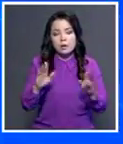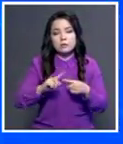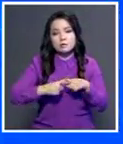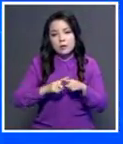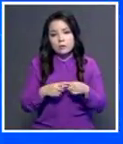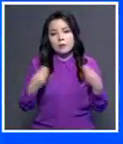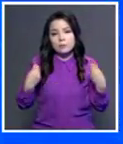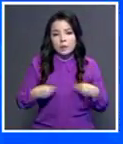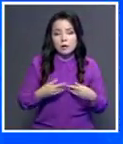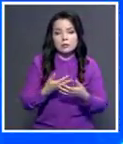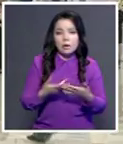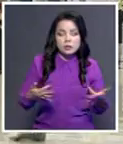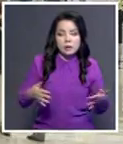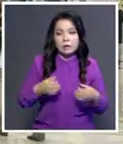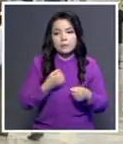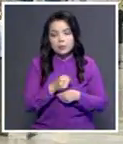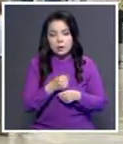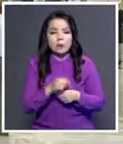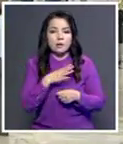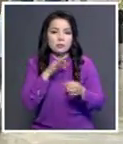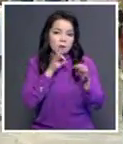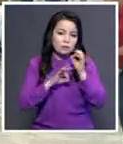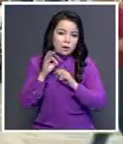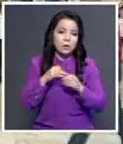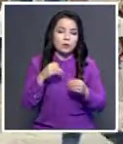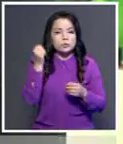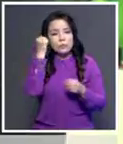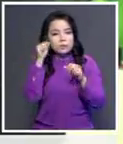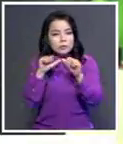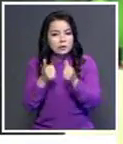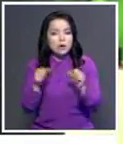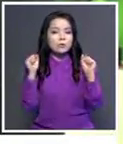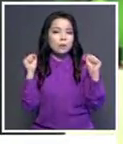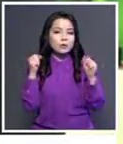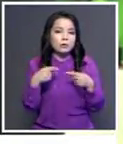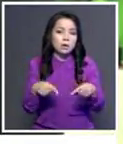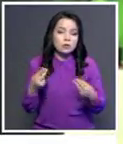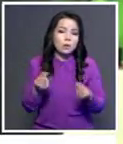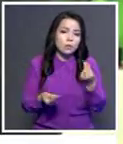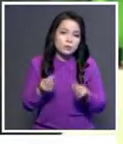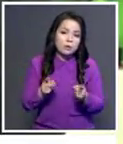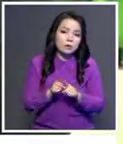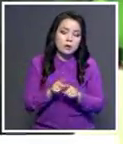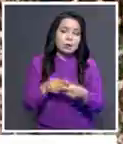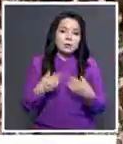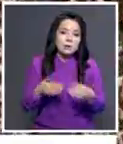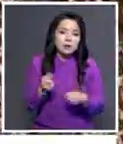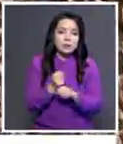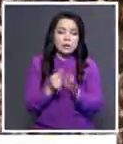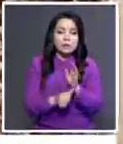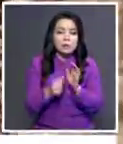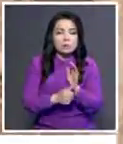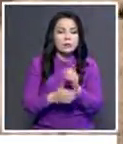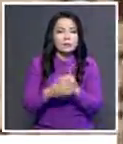киім және тері өнімдері, фармацевтика, жиһаз, сувенирлер, спорттық тауарлар мен ойыншықтар шығаратын 60-қа тарта кәсіпорын